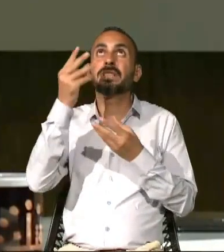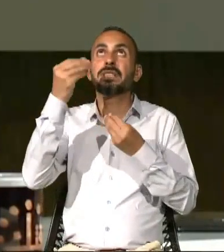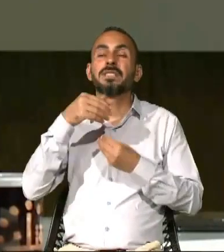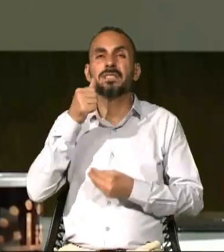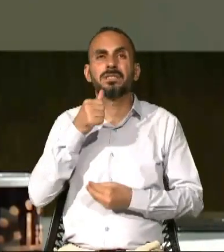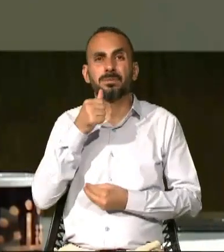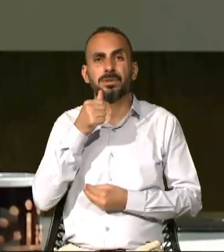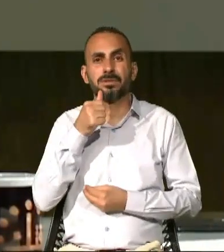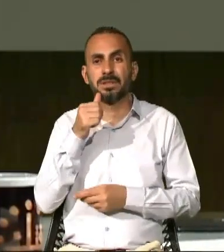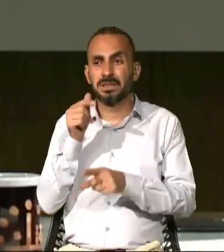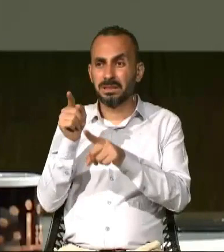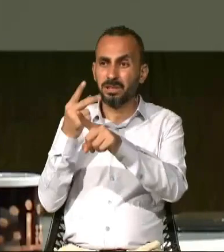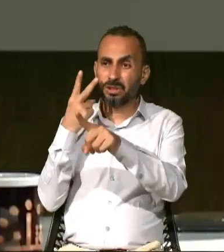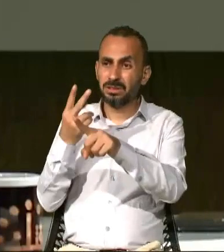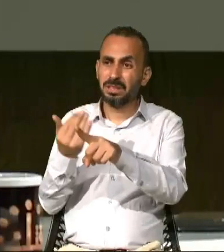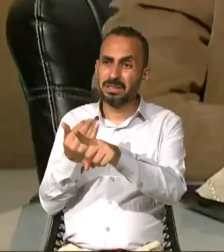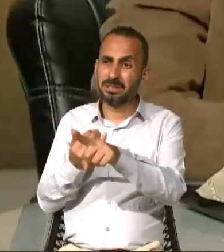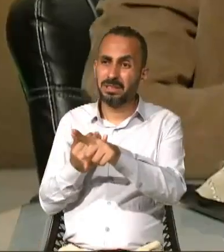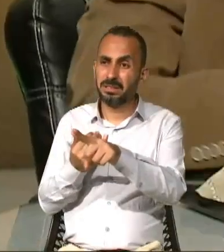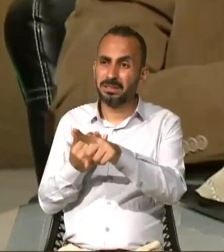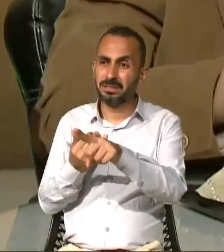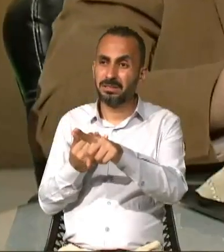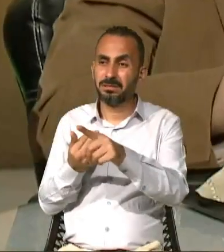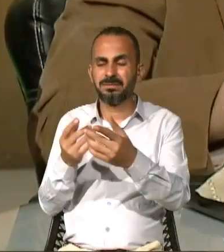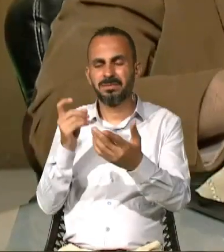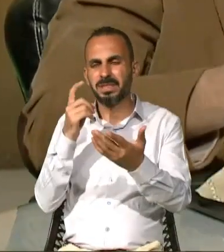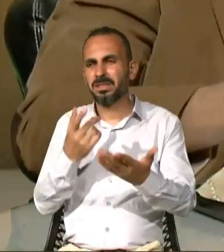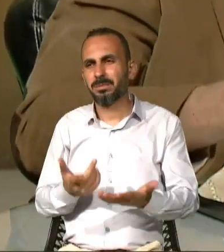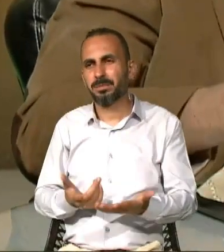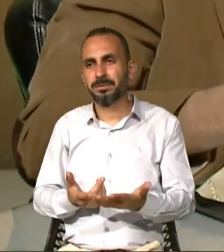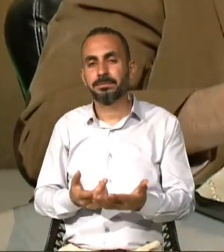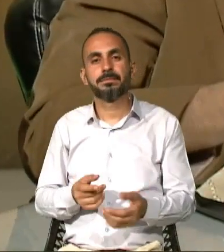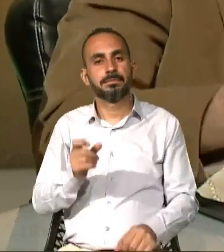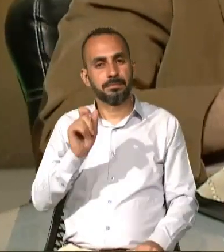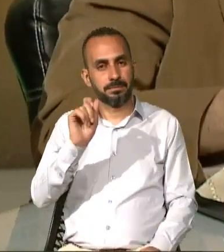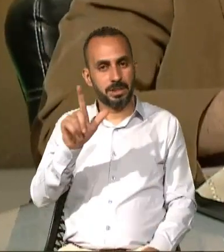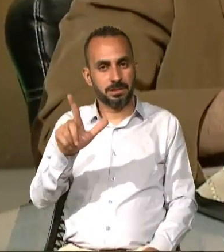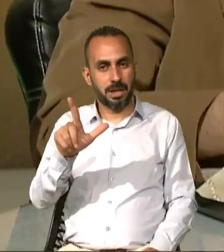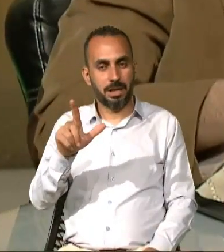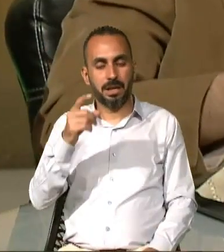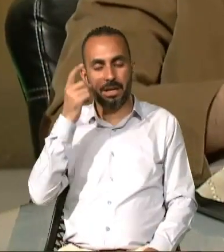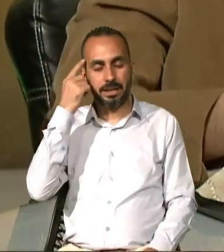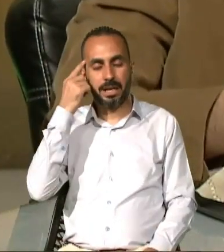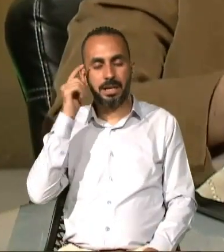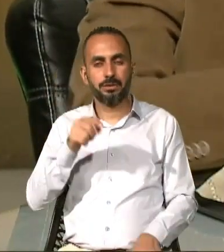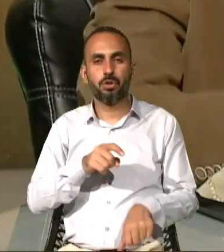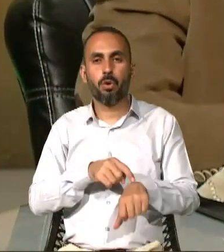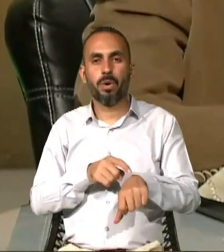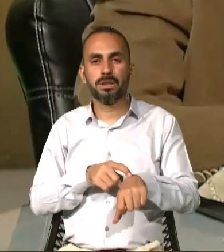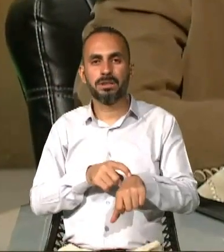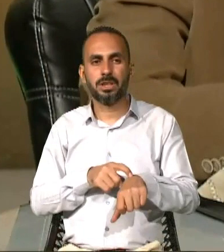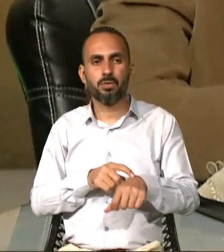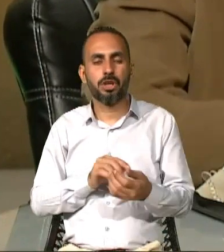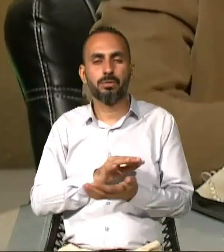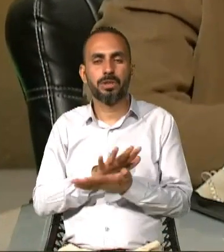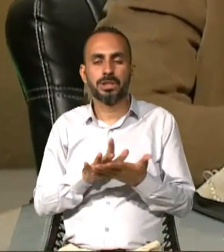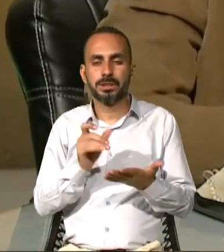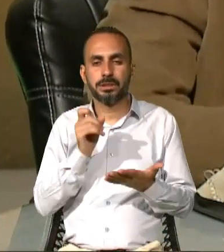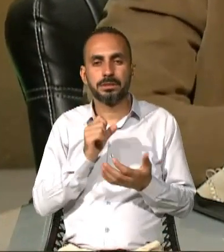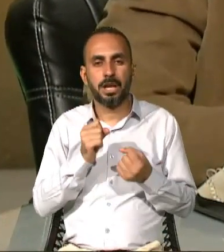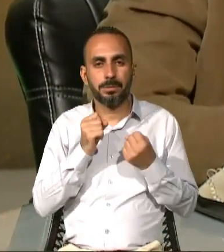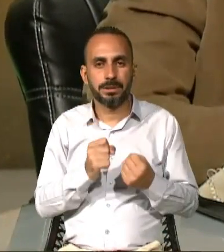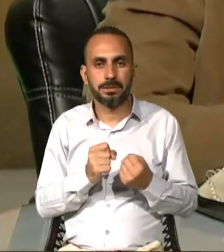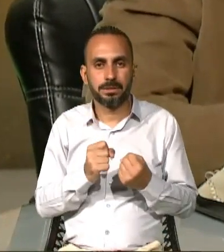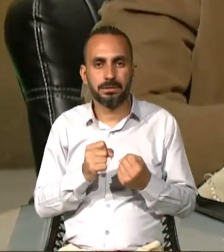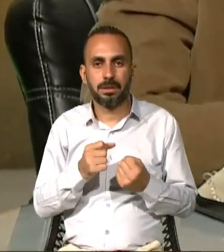ولا في سهل ان يدوم؟ لا طبعا صعب صعب صعب اني في الوقت ده في وقت الزنقه اني اتانى واصبر. ولو قلت انه الصبر انا